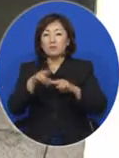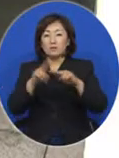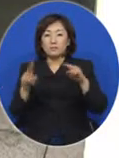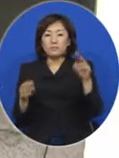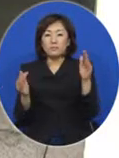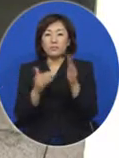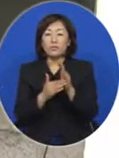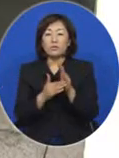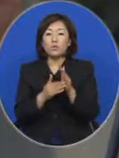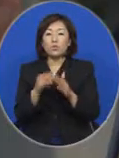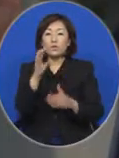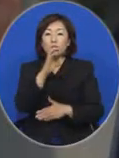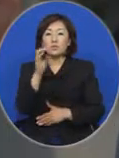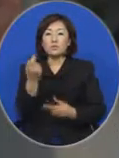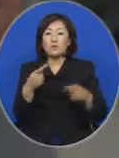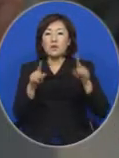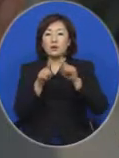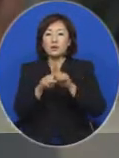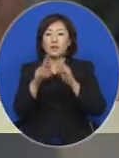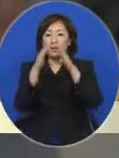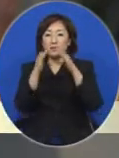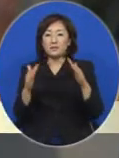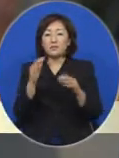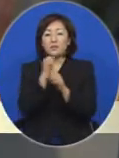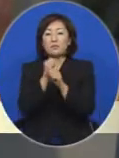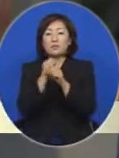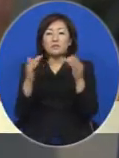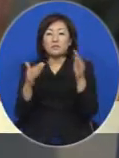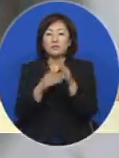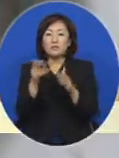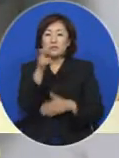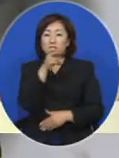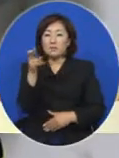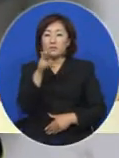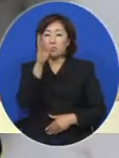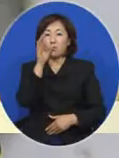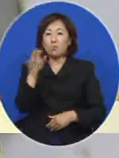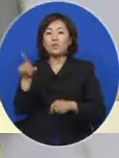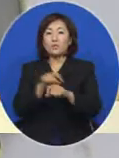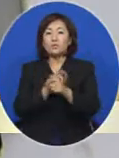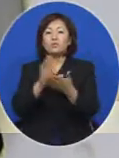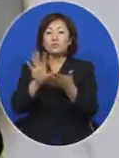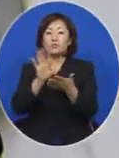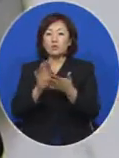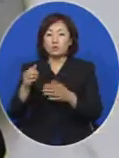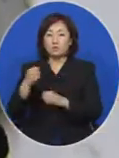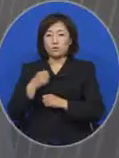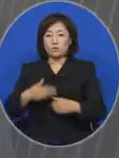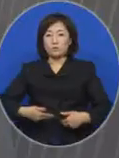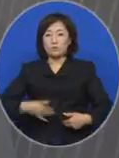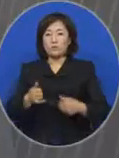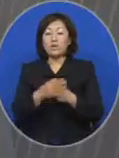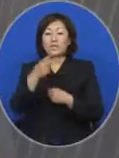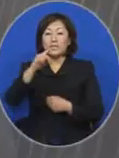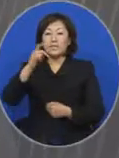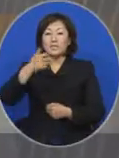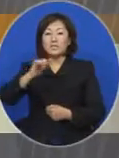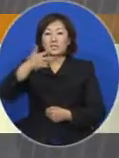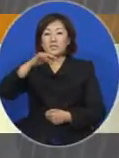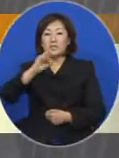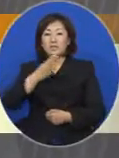경찰은 최근 모니터가 부착된 내시경과 같은 특수 장비까지 등장했다며 주의를 당부했습니다. 디지털 도둑뿐만